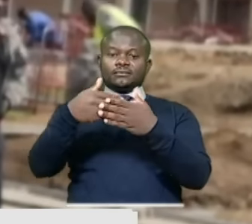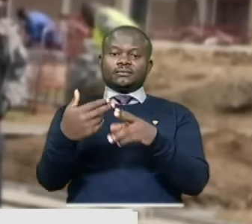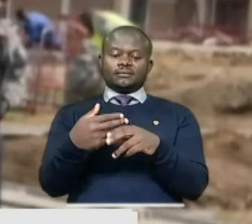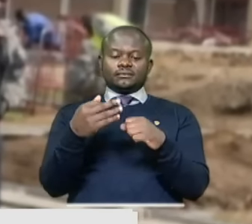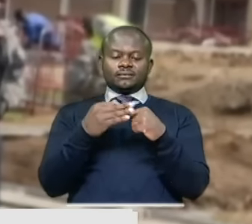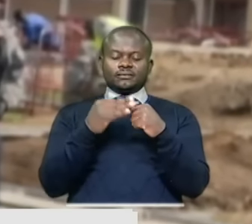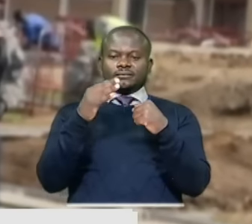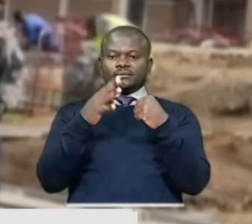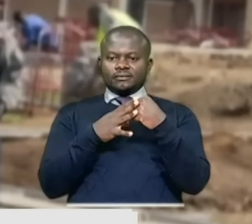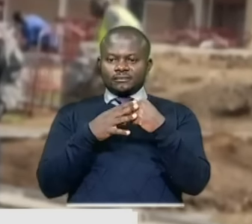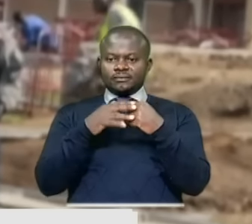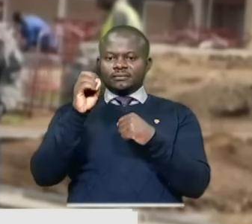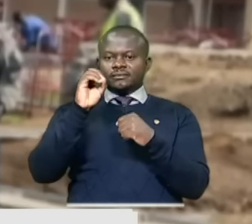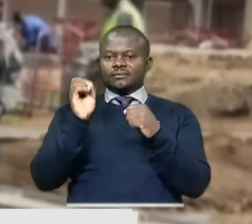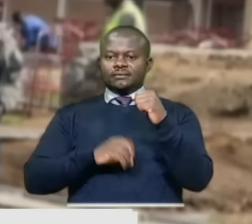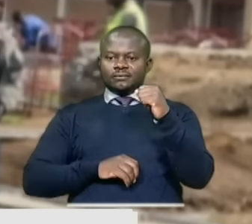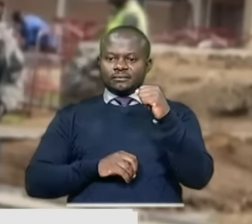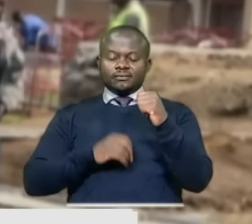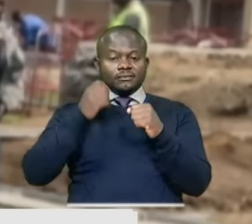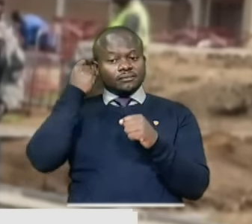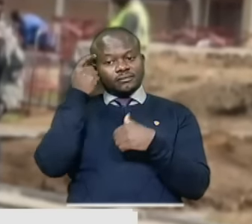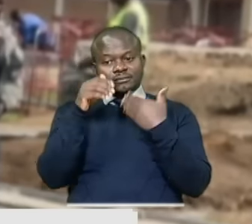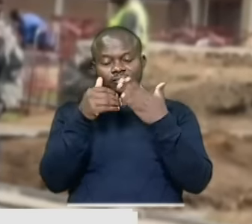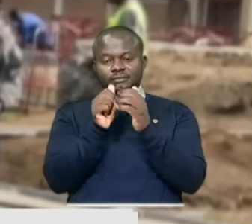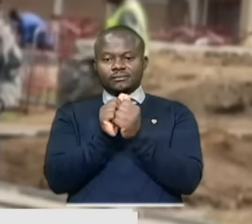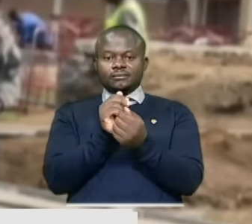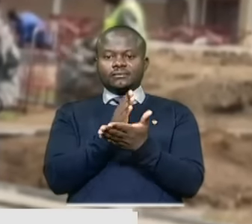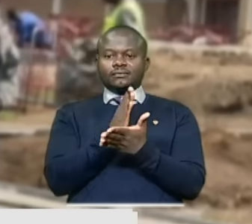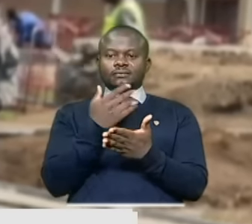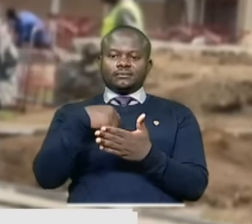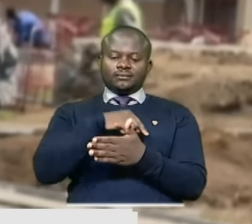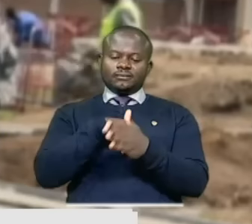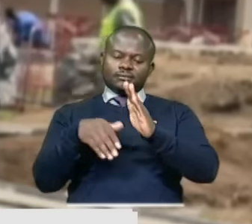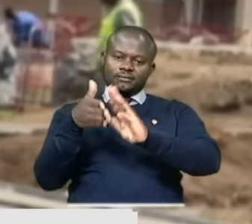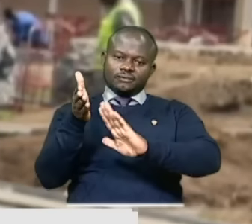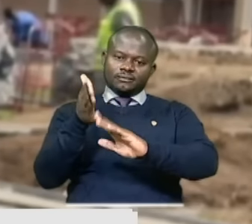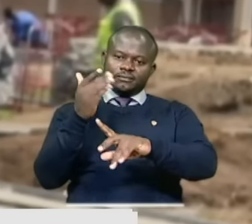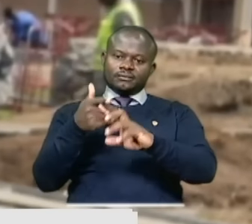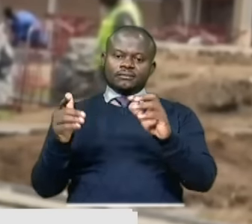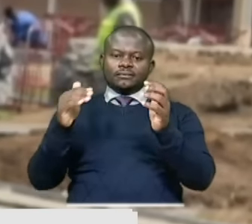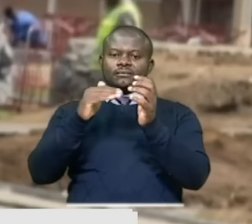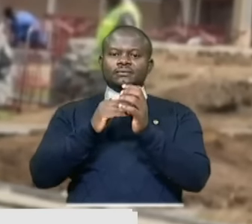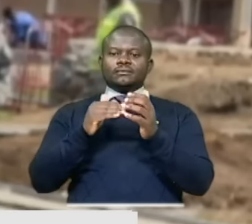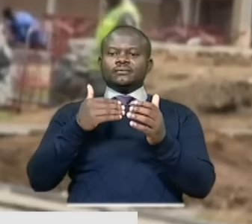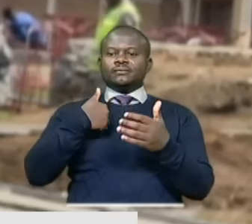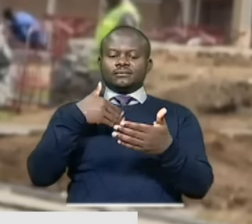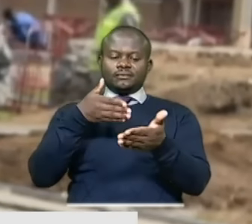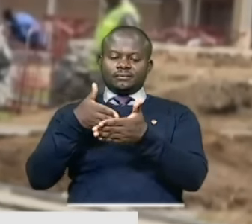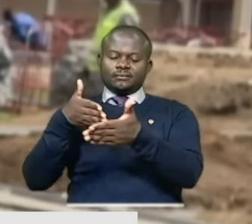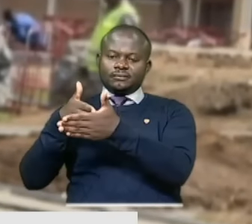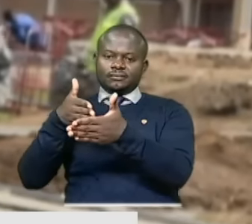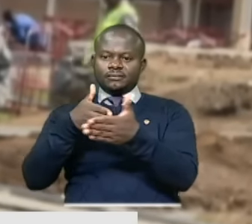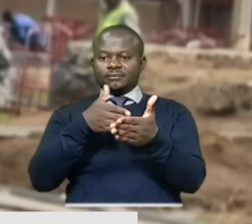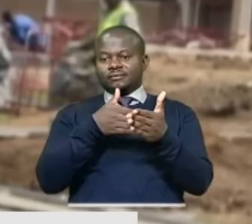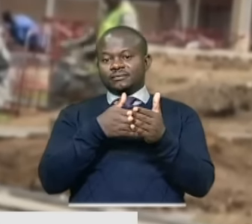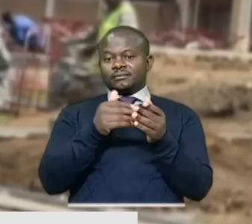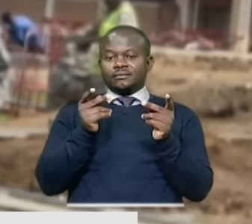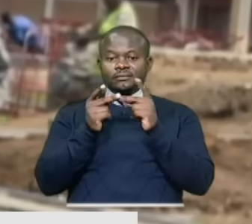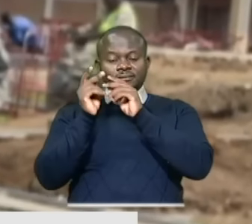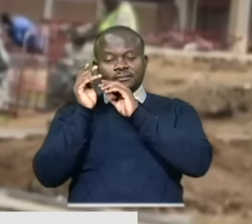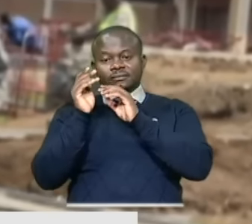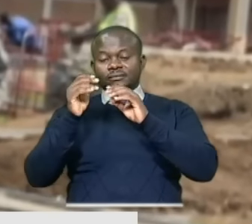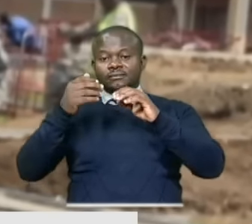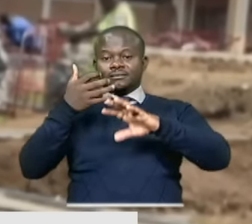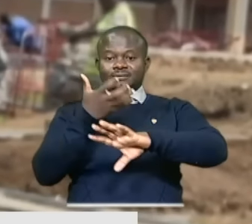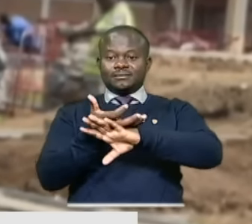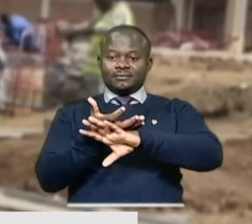89% ku ijana. Urumva ko mu byukuri turimo twihuta ariko tukaba twagize imbogamizi y'urutare rugaragara